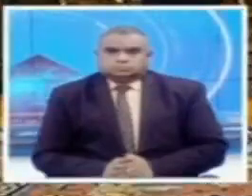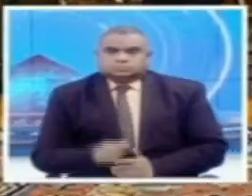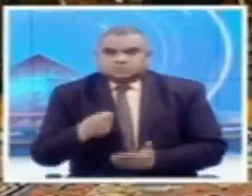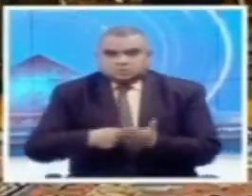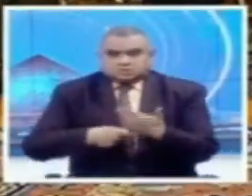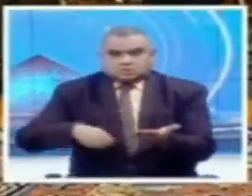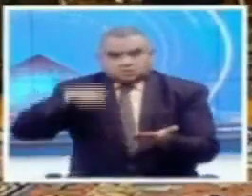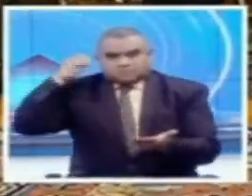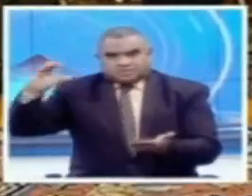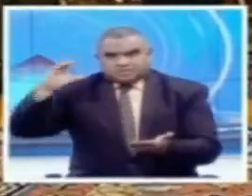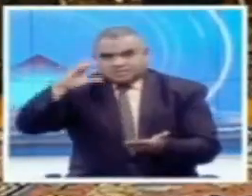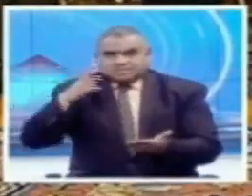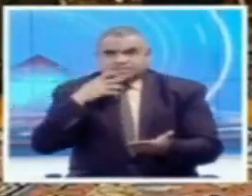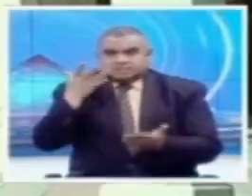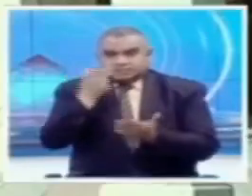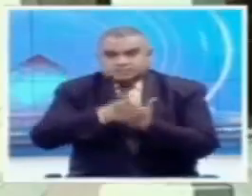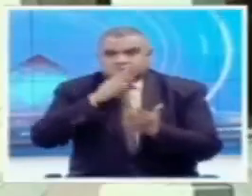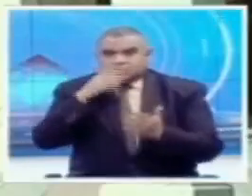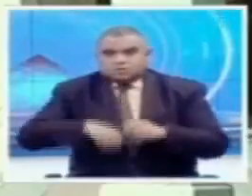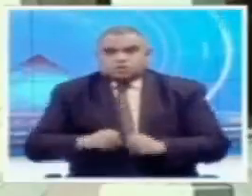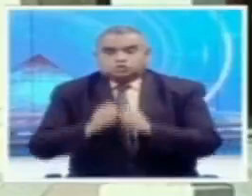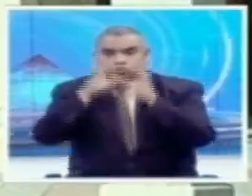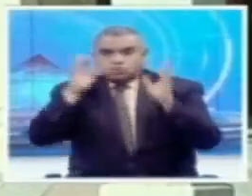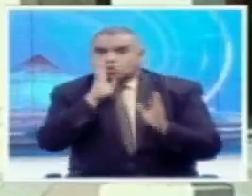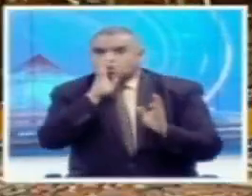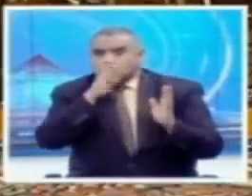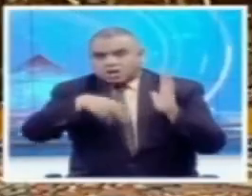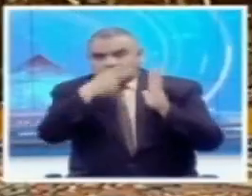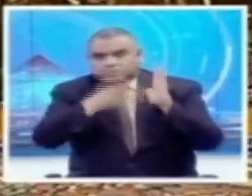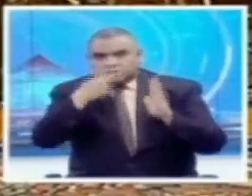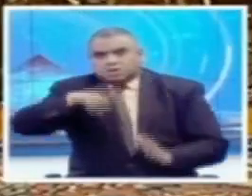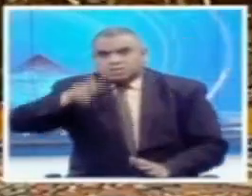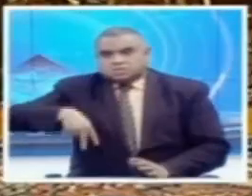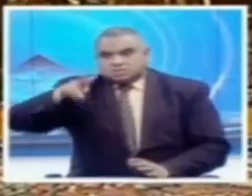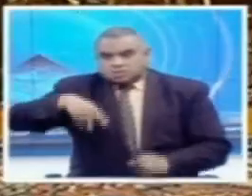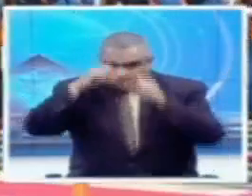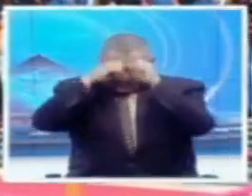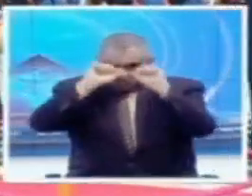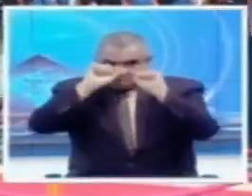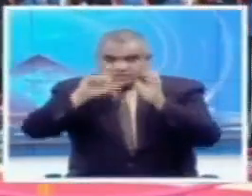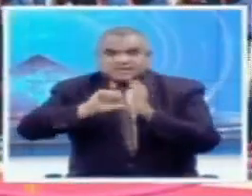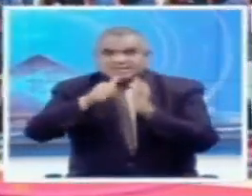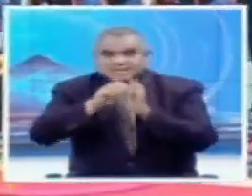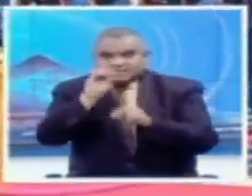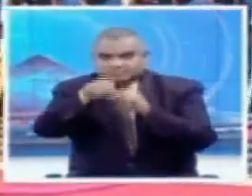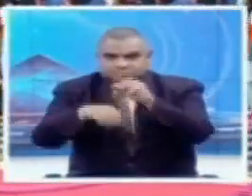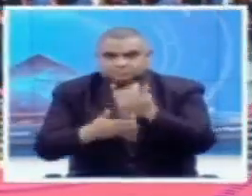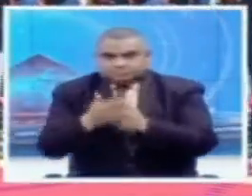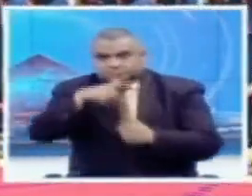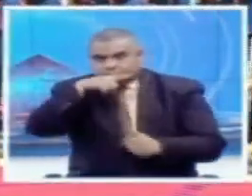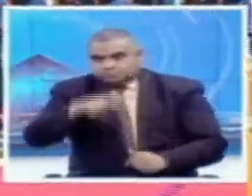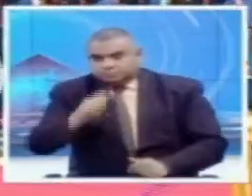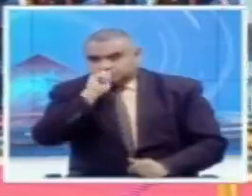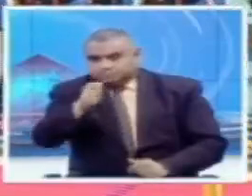تسلم السيد الرئيس عبد الفتاح السيسي صباحاً أوراق اعتماد 18 سفيراً جديداً، وصرح